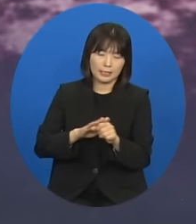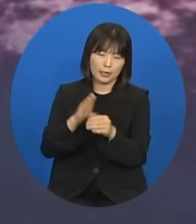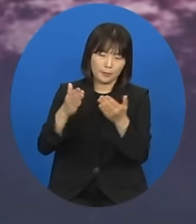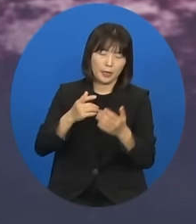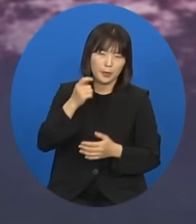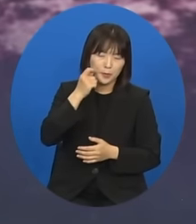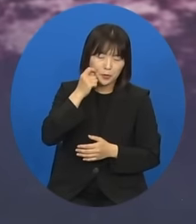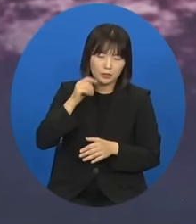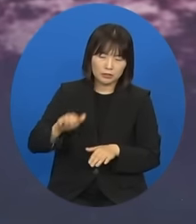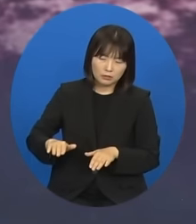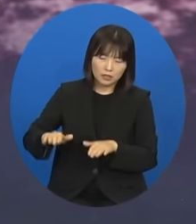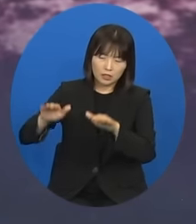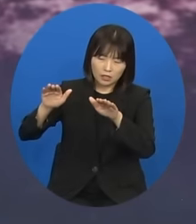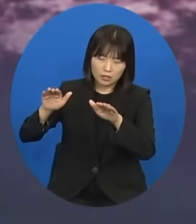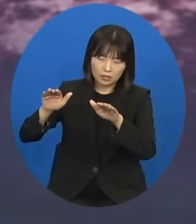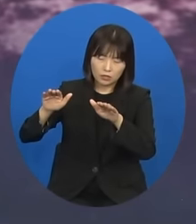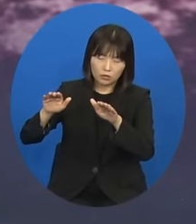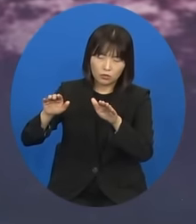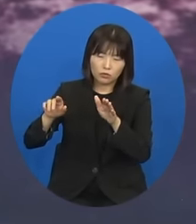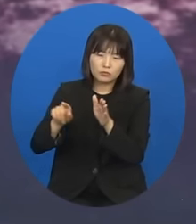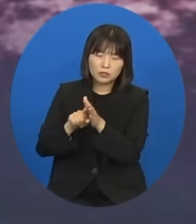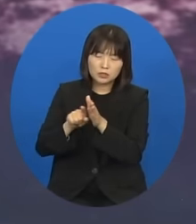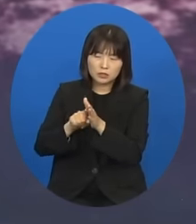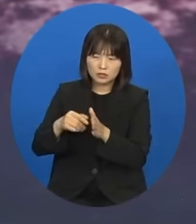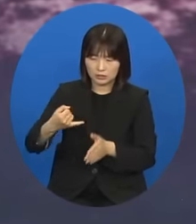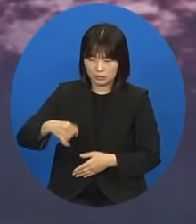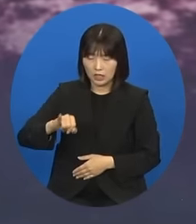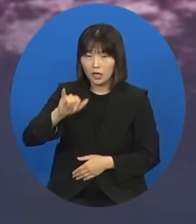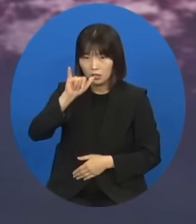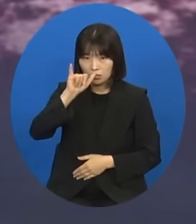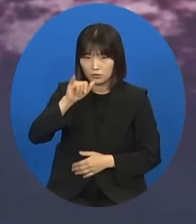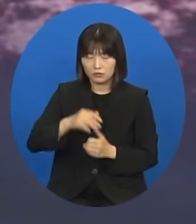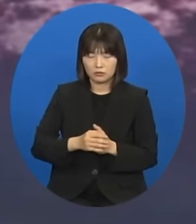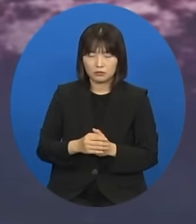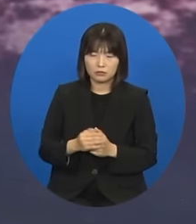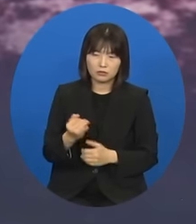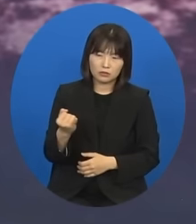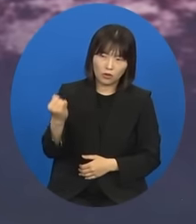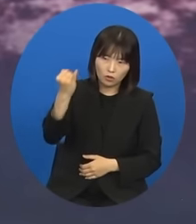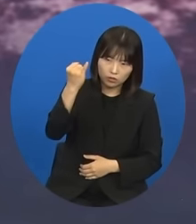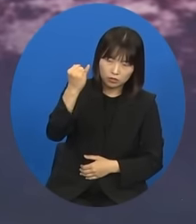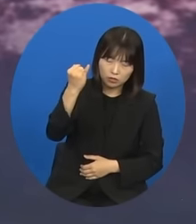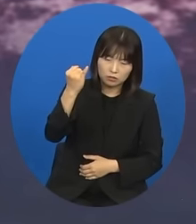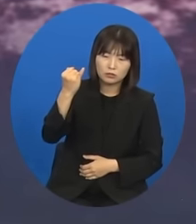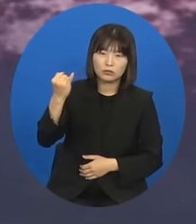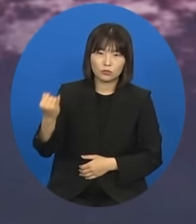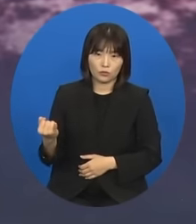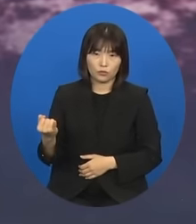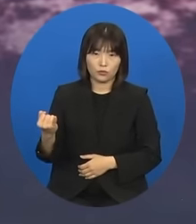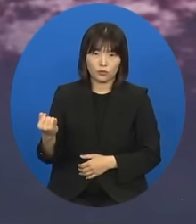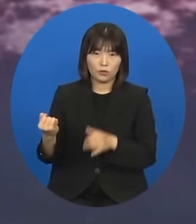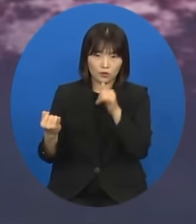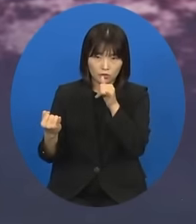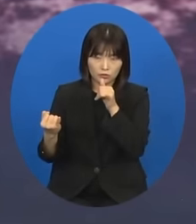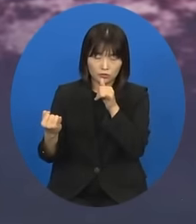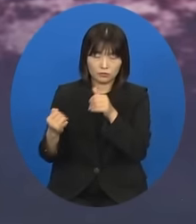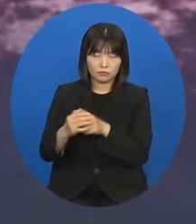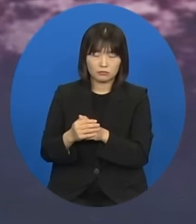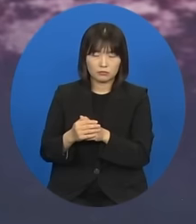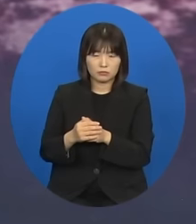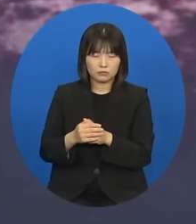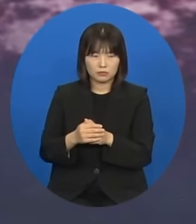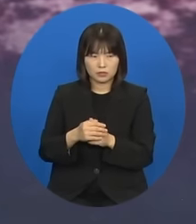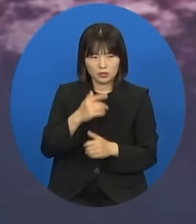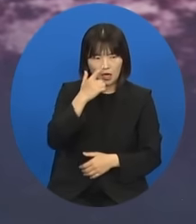자랐다고 믿은 딸이 있었습니다 언니가 있었고 자기는 이제 동생이에요 아빠는 언니만